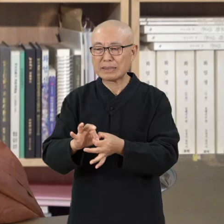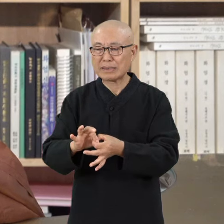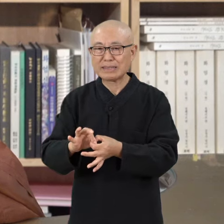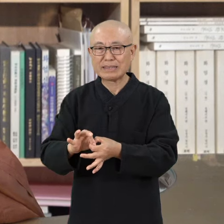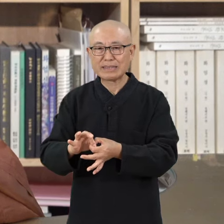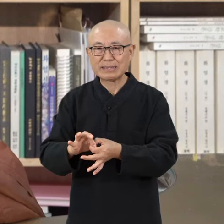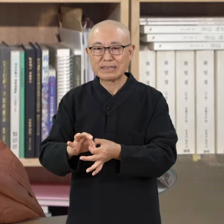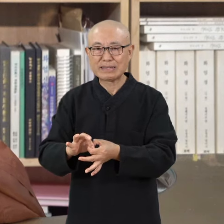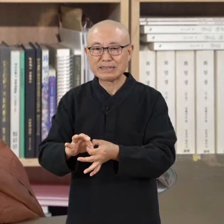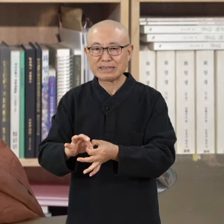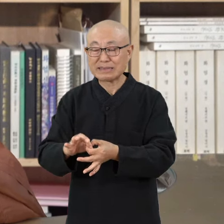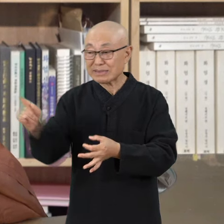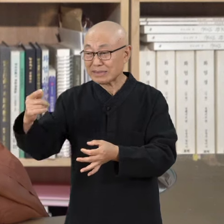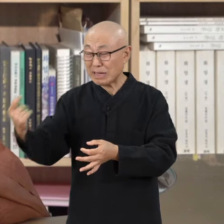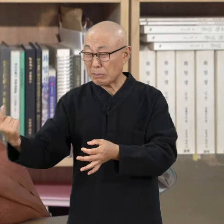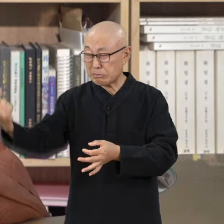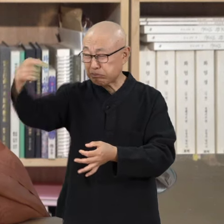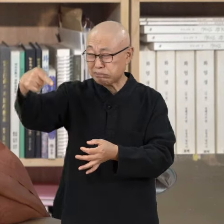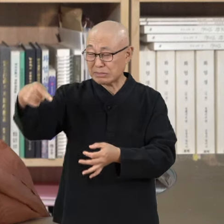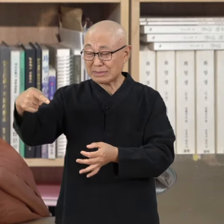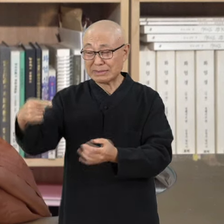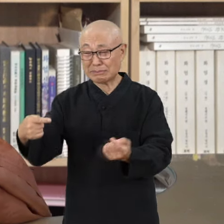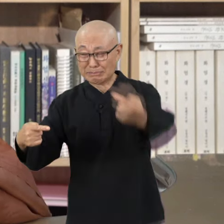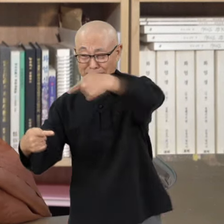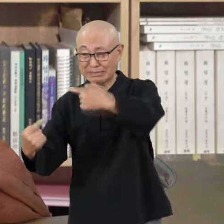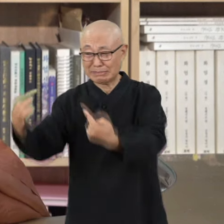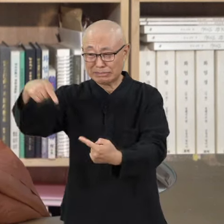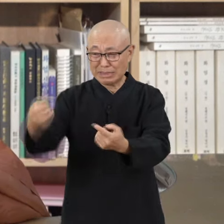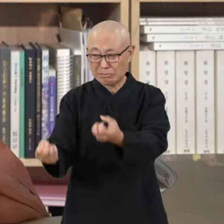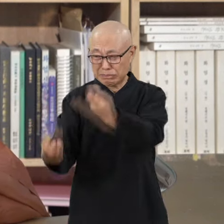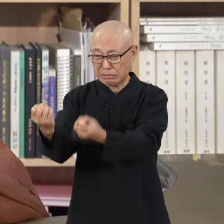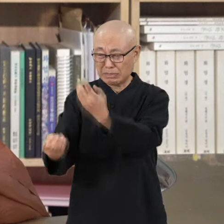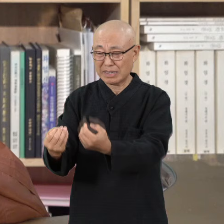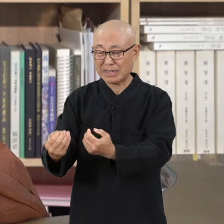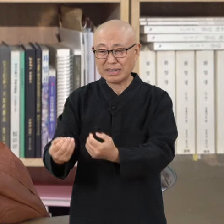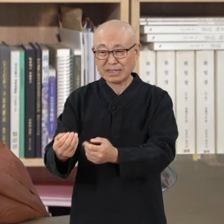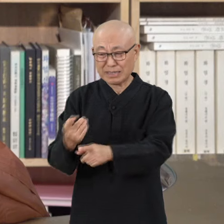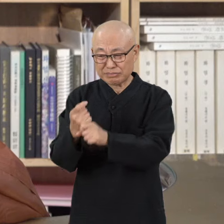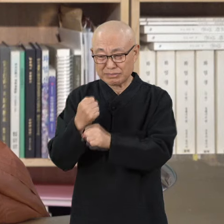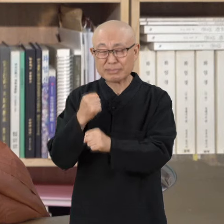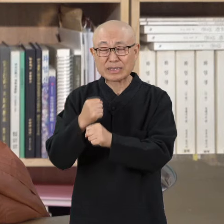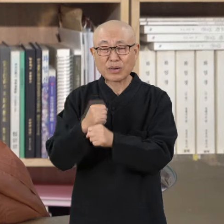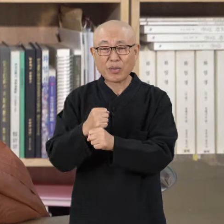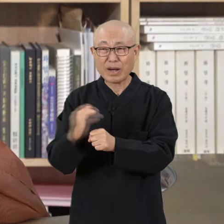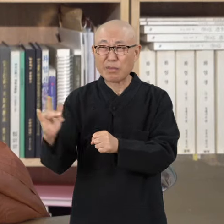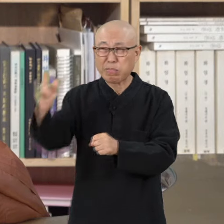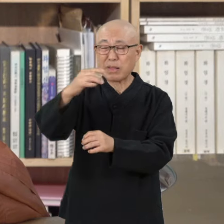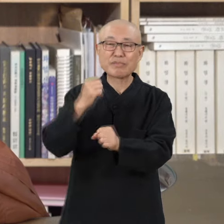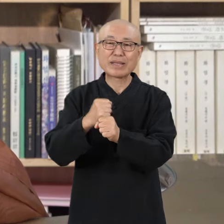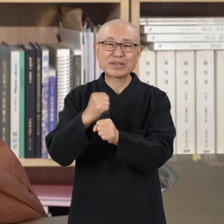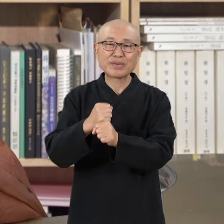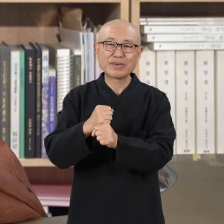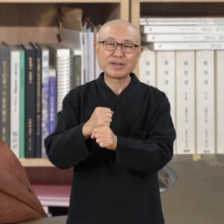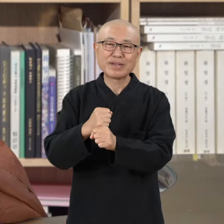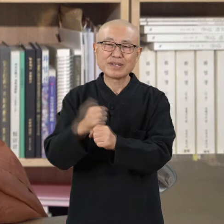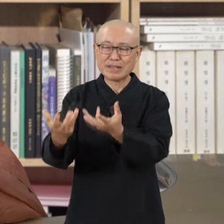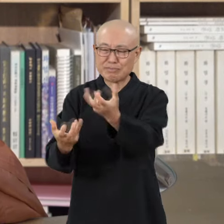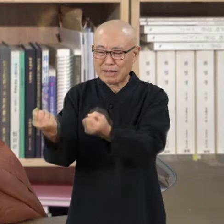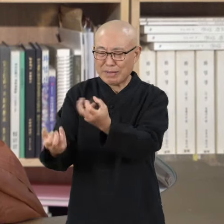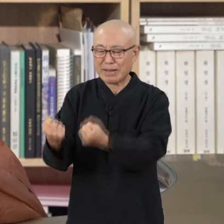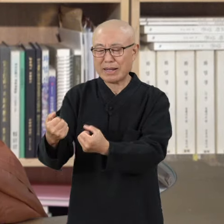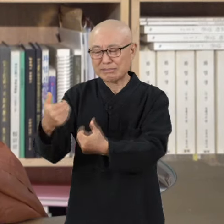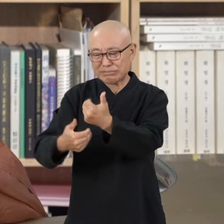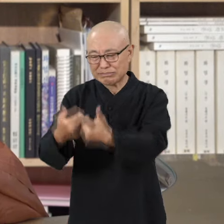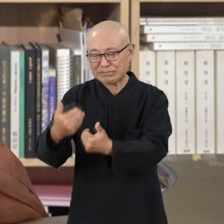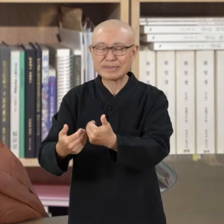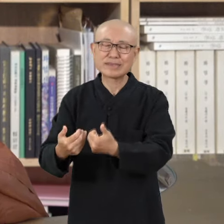비축해야 되고 더 만들어야 되고 그리고 편이 갈라지고 그래서 굉장히 요즘 이 평화로운 세상이